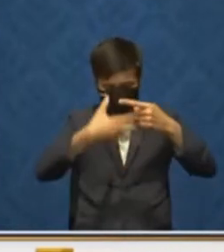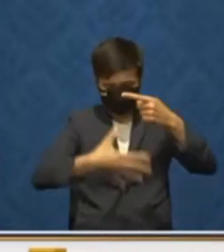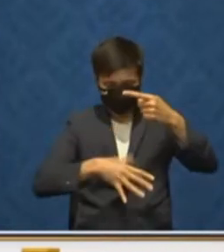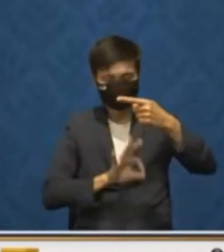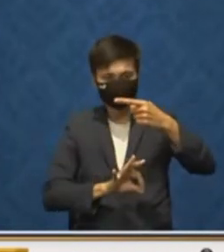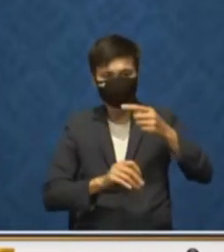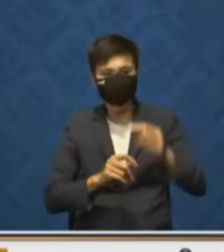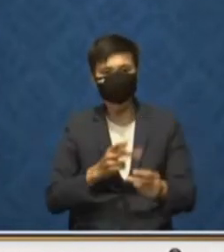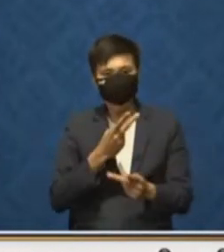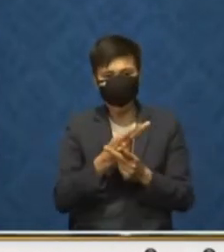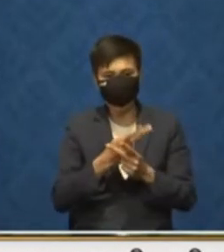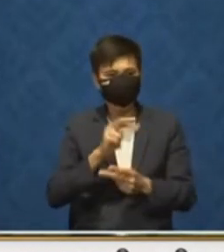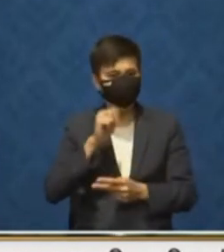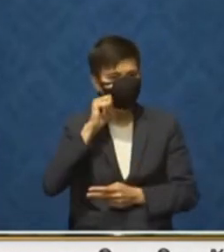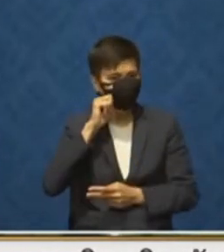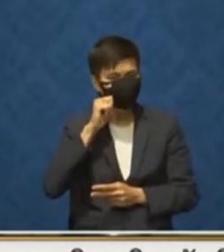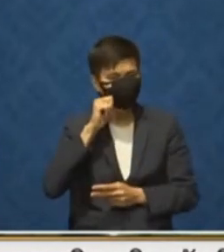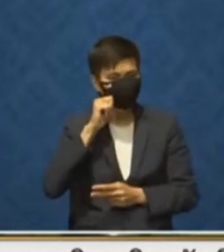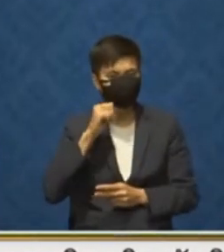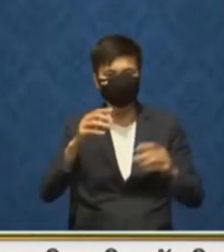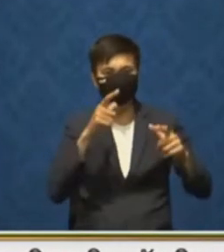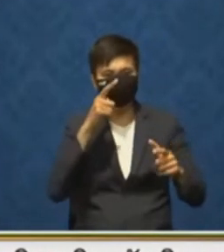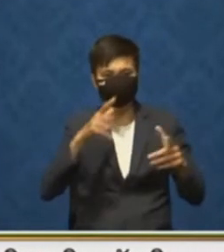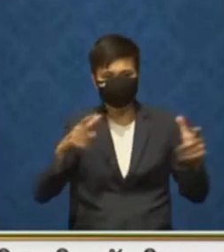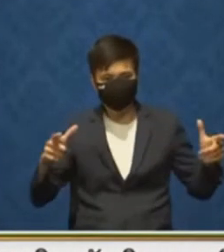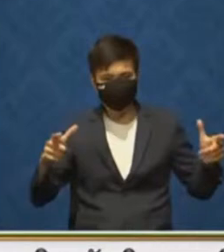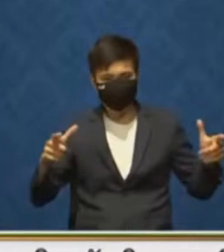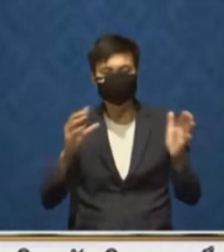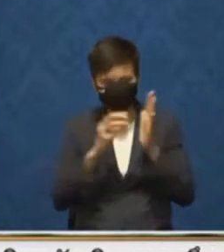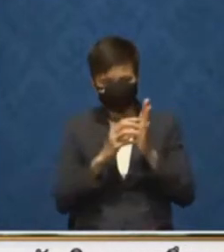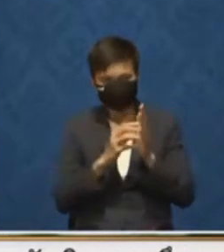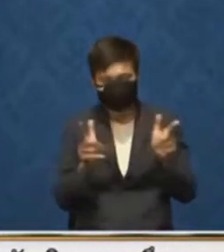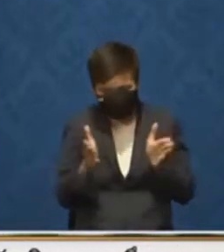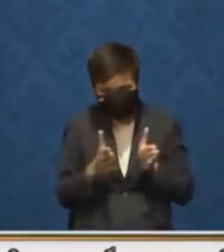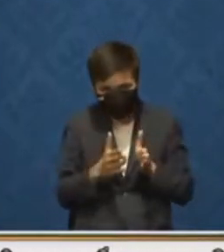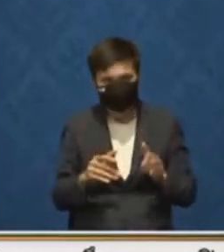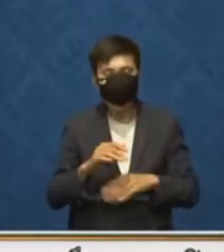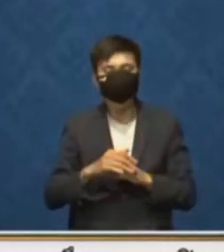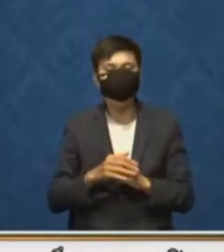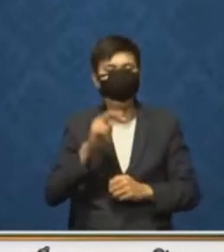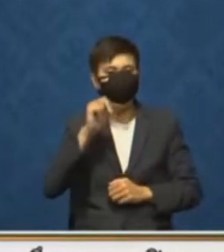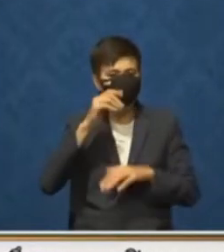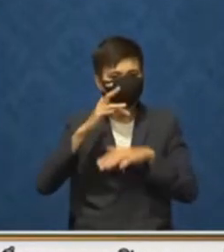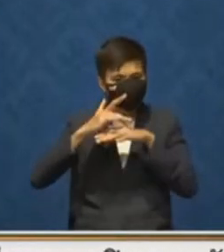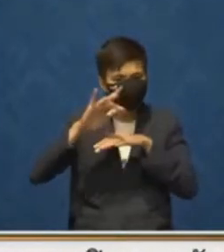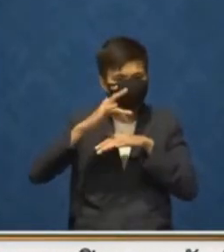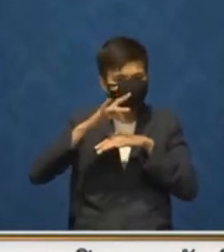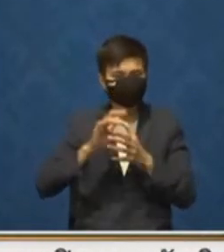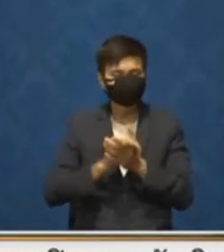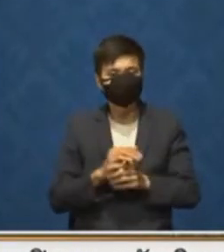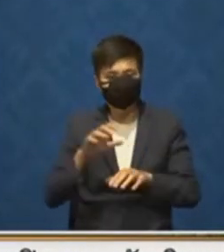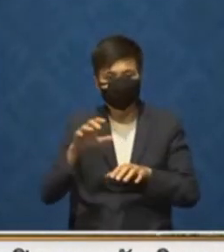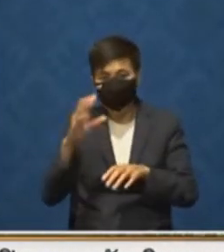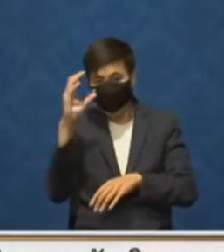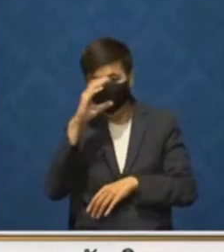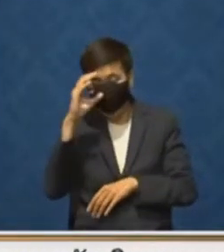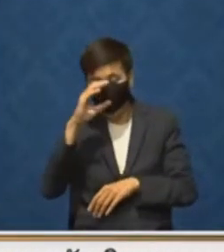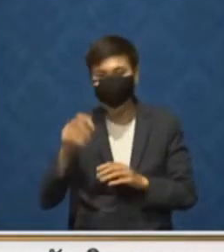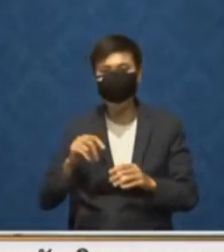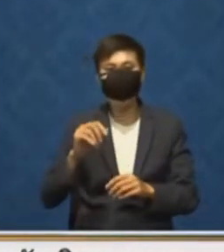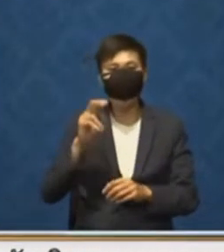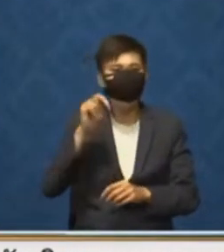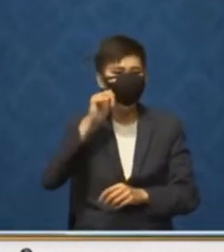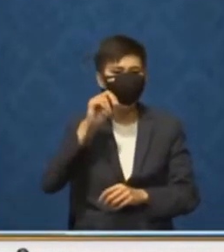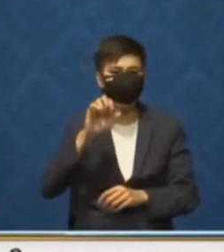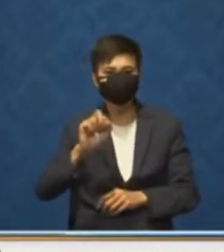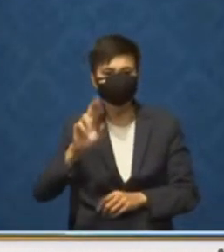กักน้ำแหล่งน้ำขนาดใหญ่ขนาดกลางขนาดเล็กและแหล่งน้ำธรรมชาติ 2จัดหาแหล่งน้ำสำรองอยู่ในวิที่ต้อง